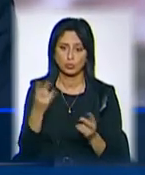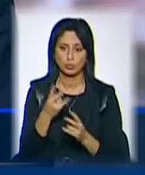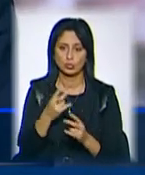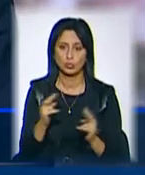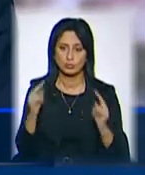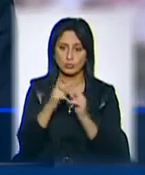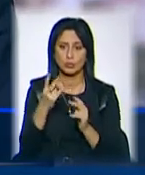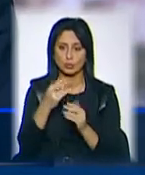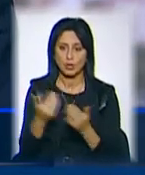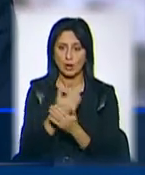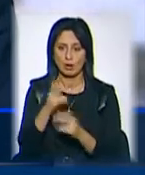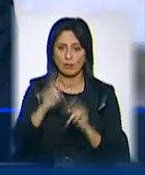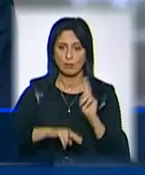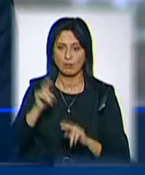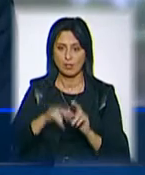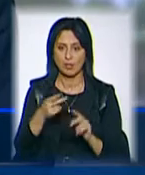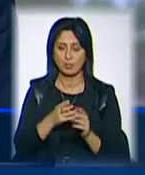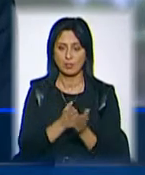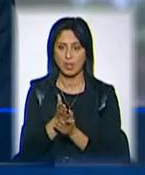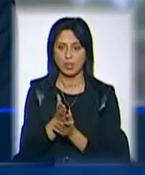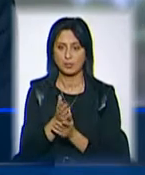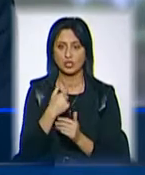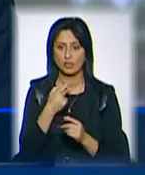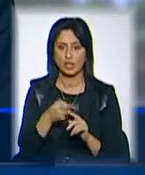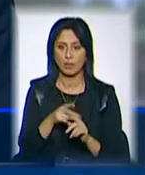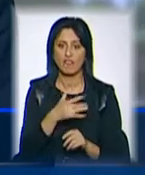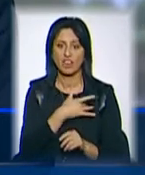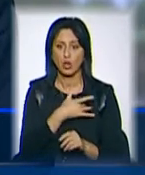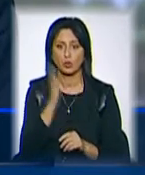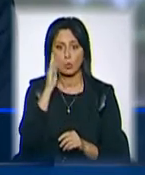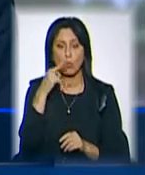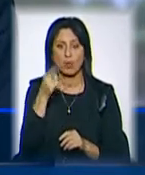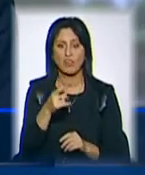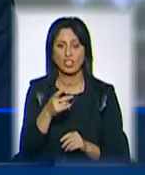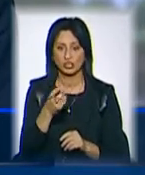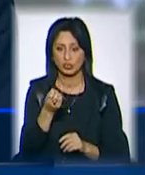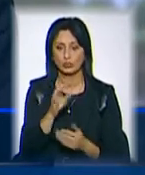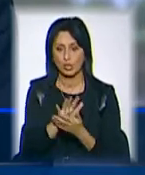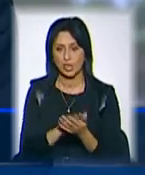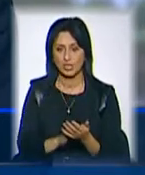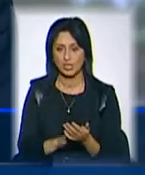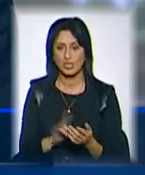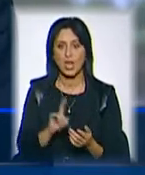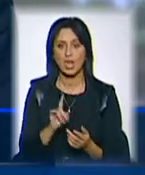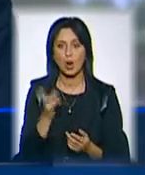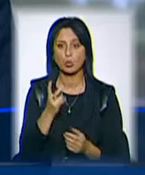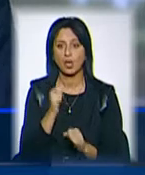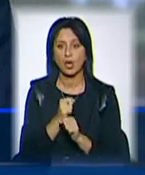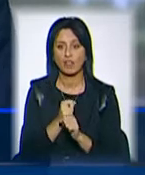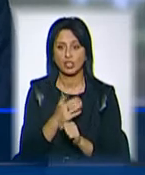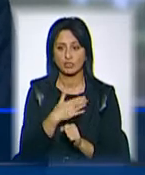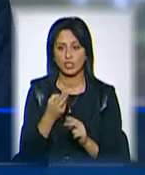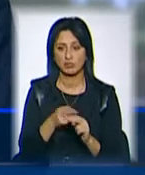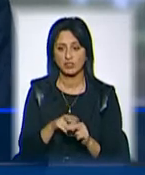ეს ტრენდი დაახლოებით აი ამ ფარგლებში იყო და ჩვენ ამას ვარაუდობთ, რომ მომავალშიც გაგრძელდება. ეხლა რა უნდა გავაკეთოთ